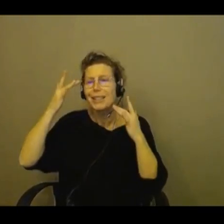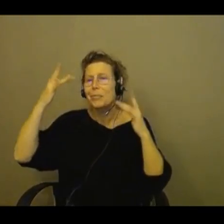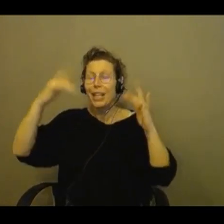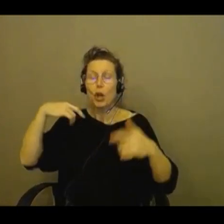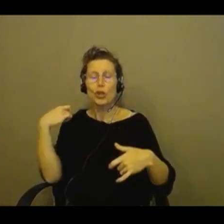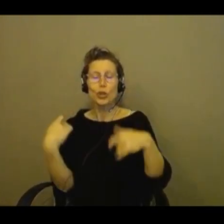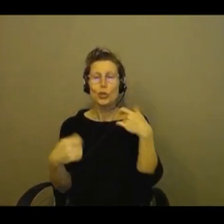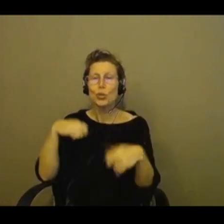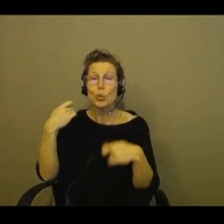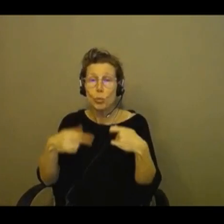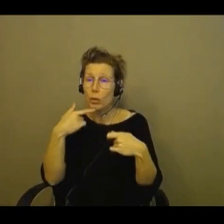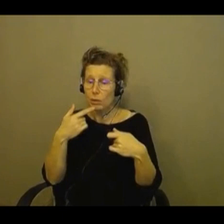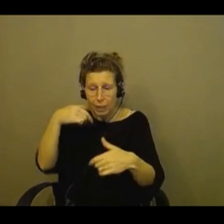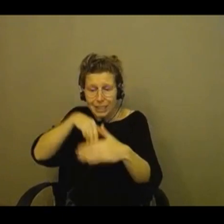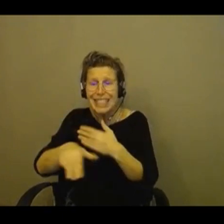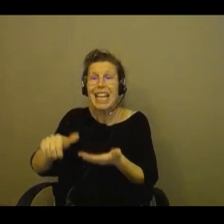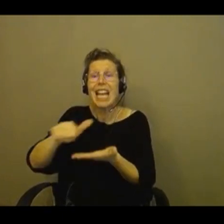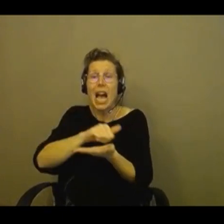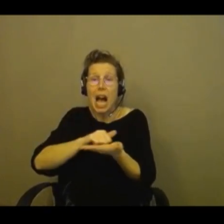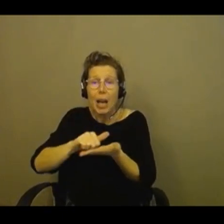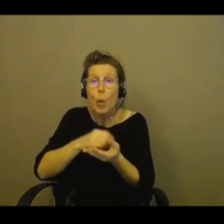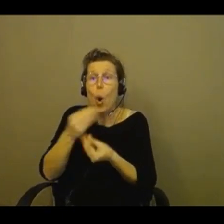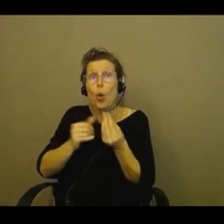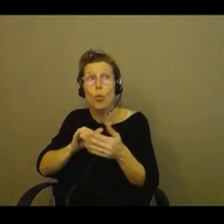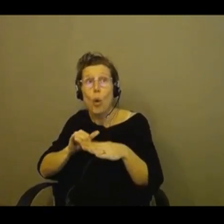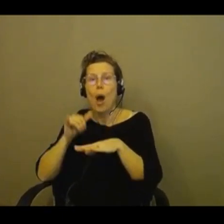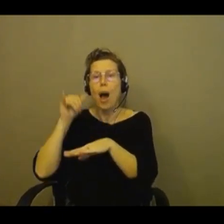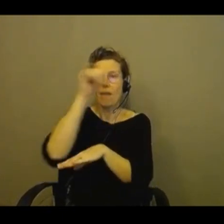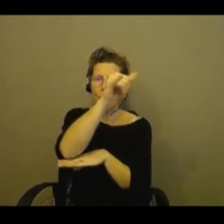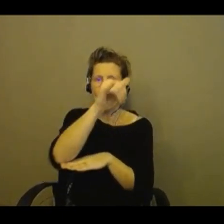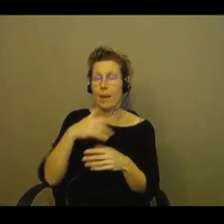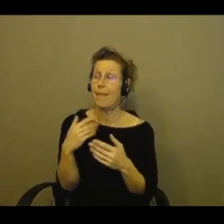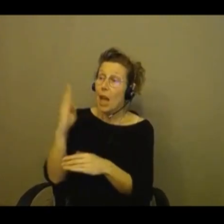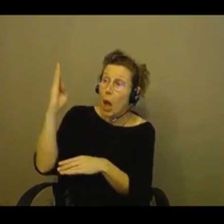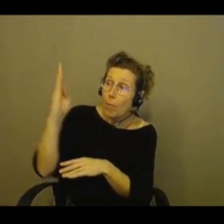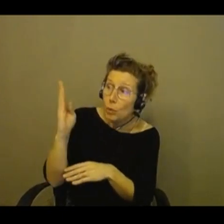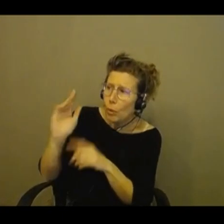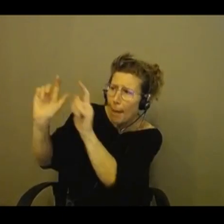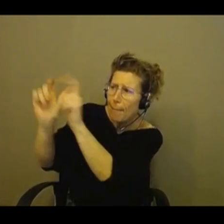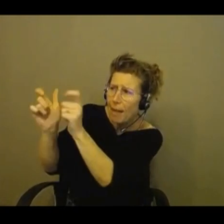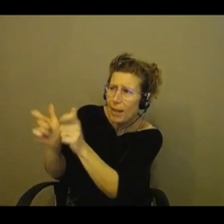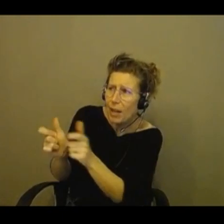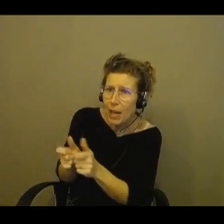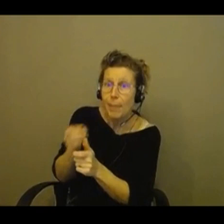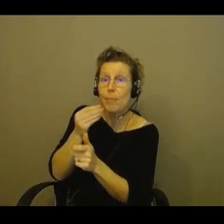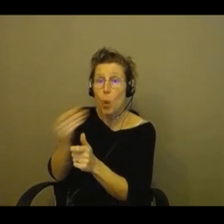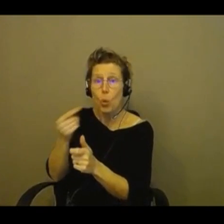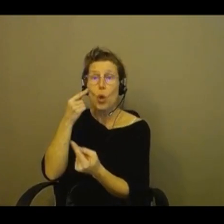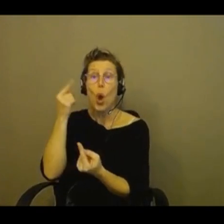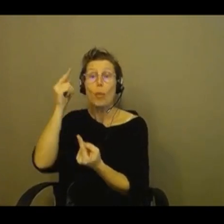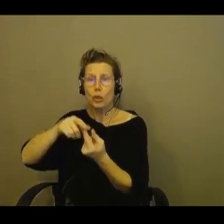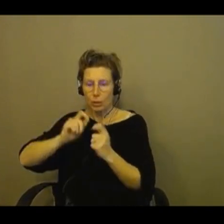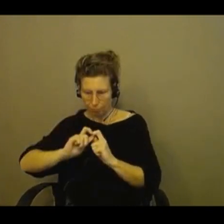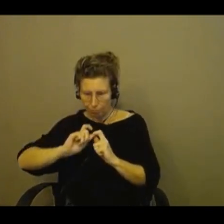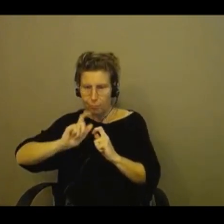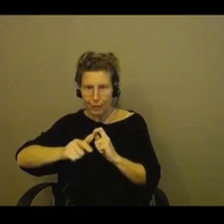fois qu'on a identifié tous les besoins à mettre en œuvre, c'est aussi d'orchestrer ce bon déroulement du cheminement et du